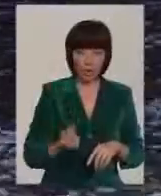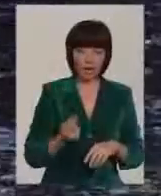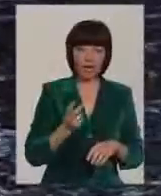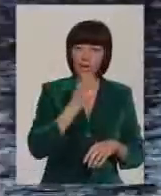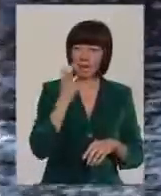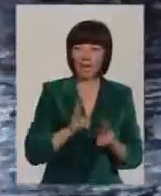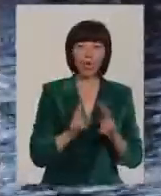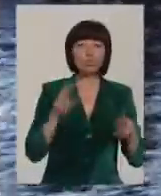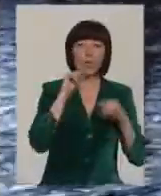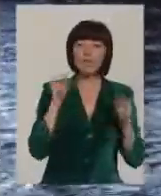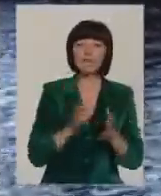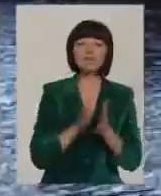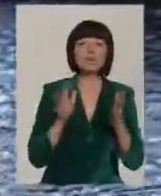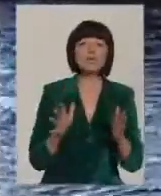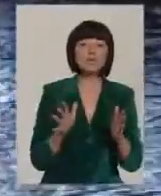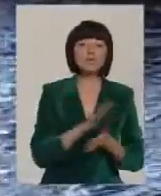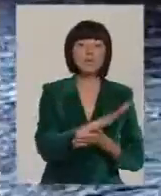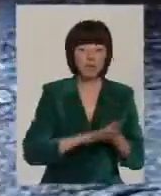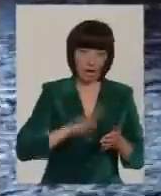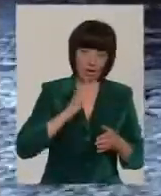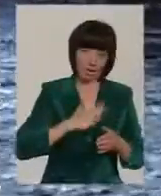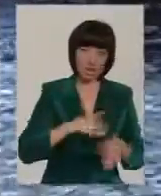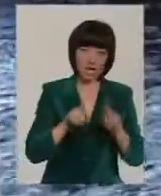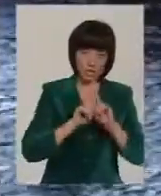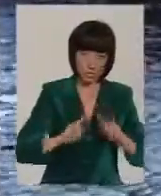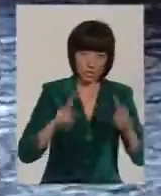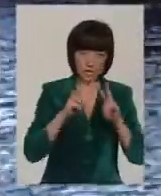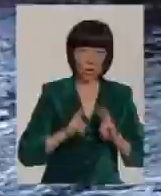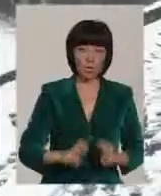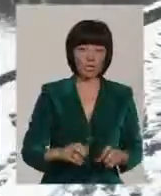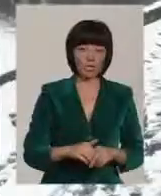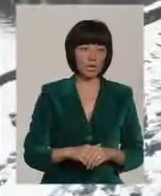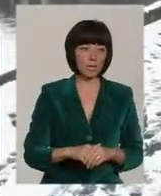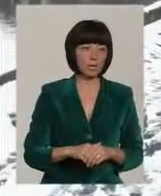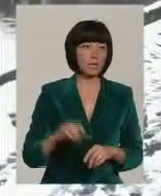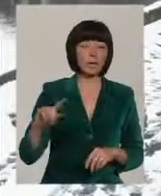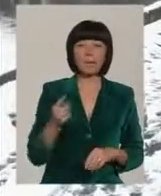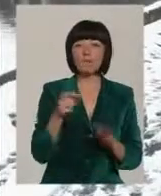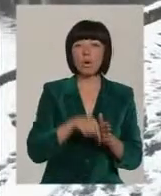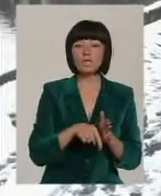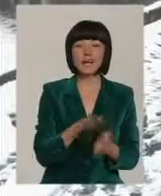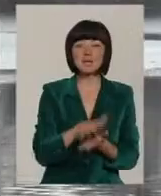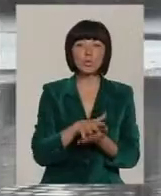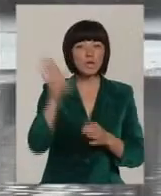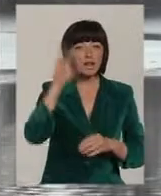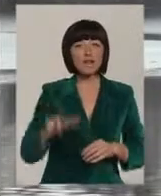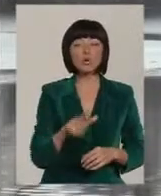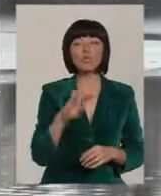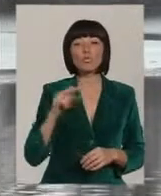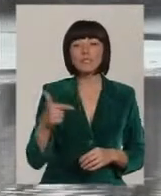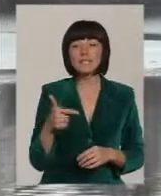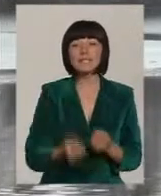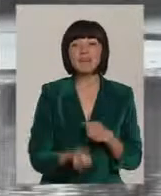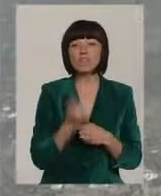тхне. Хто винен у забрудненні? Далі наше ексклюзивне розслідування. Перші ознаки забруднення води у Південному